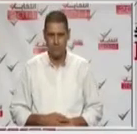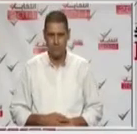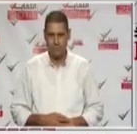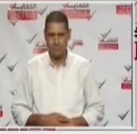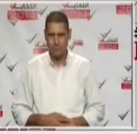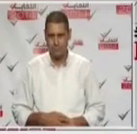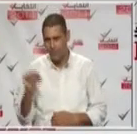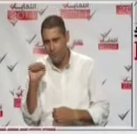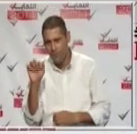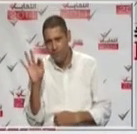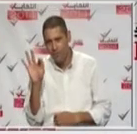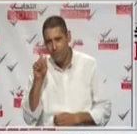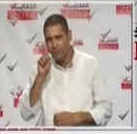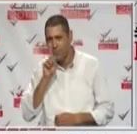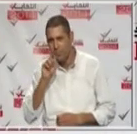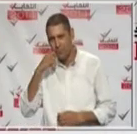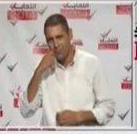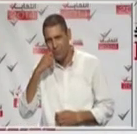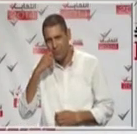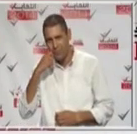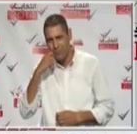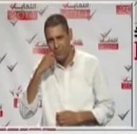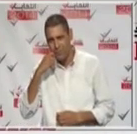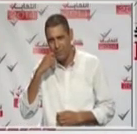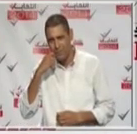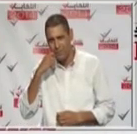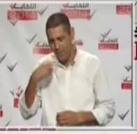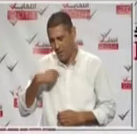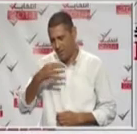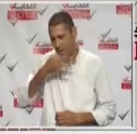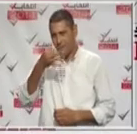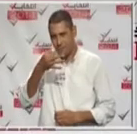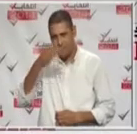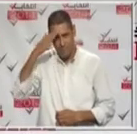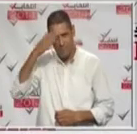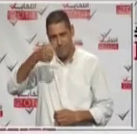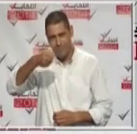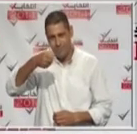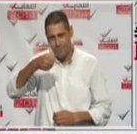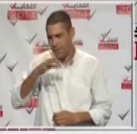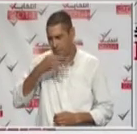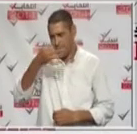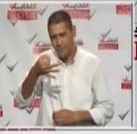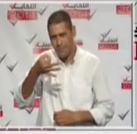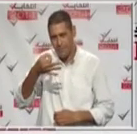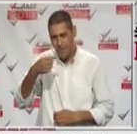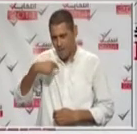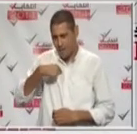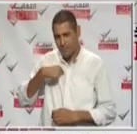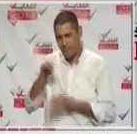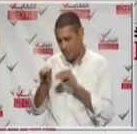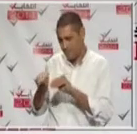أختي المواطنة، أخي المواطن، أسعد الله أوقاتكم. محدثكم الأستاذ محمد العربي فاضل موسى، أستاذ